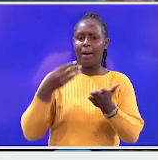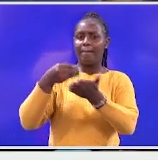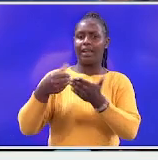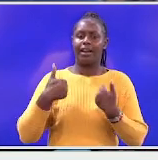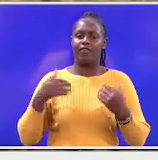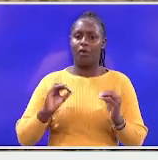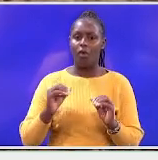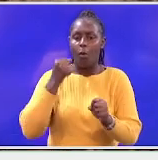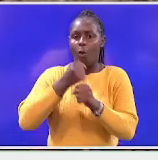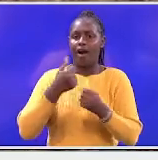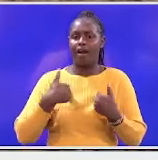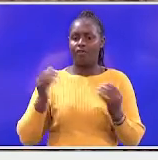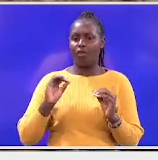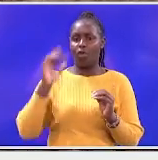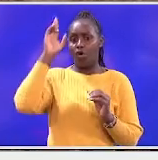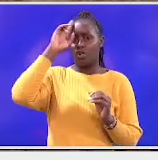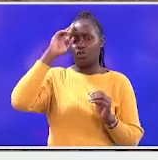sababu tu ya hii barabara.